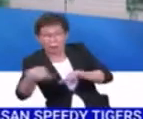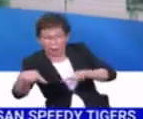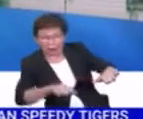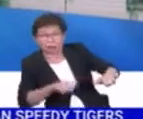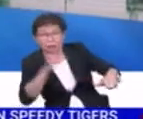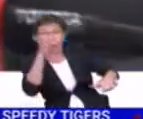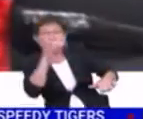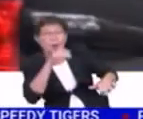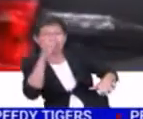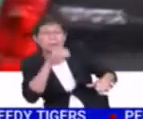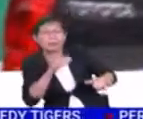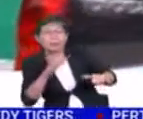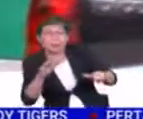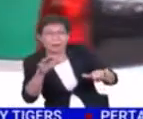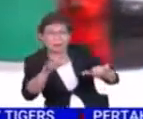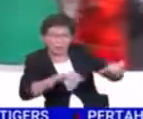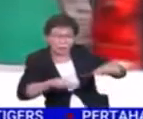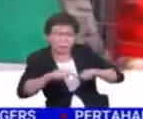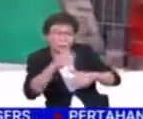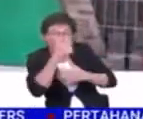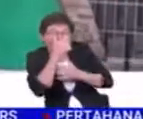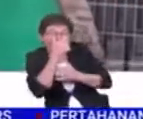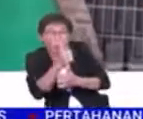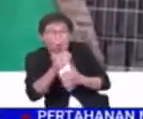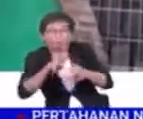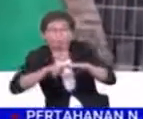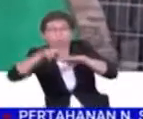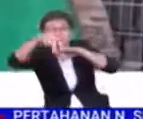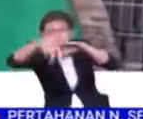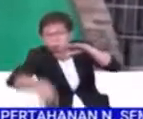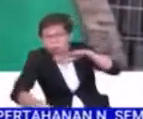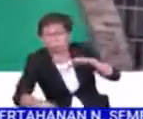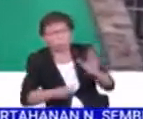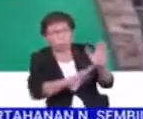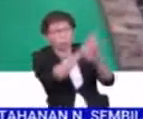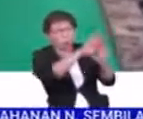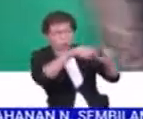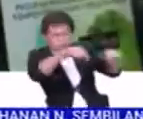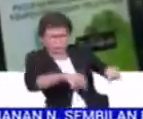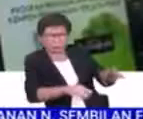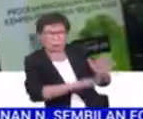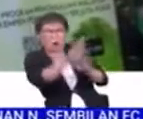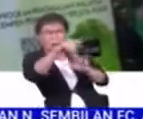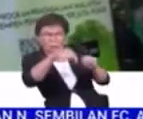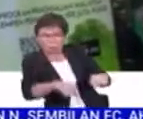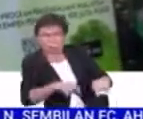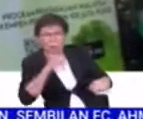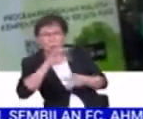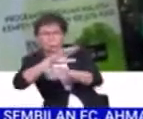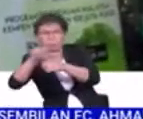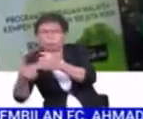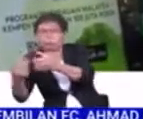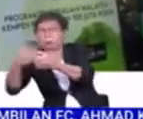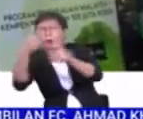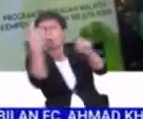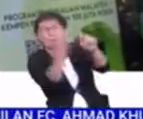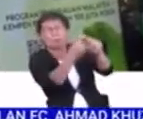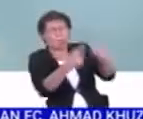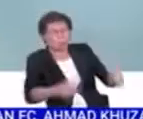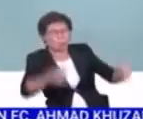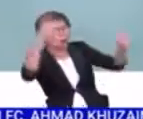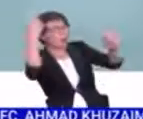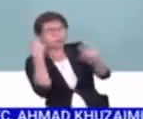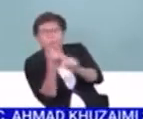seperti glamping double kota pembangunan di kawasan ini tidak akan membabitkan pembinaan bangunan